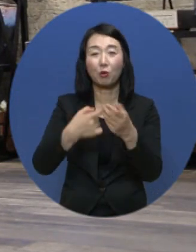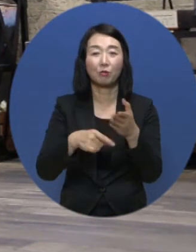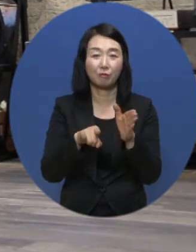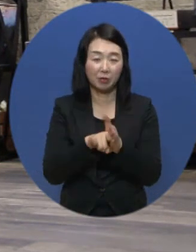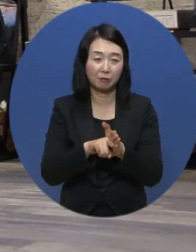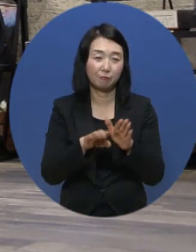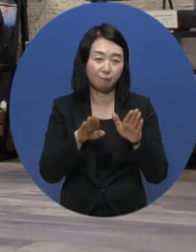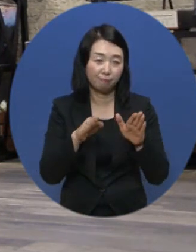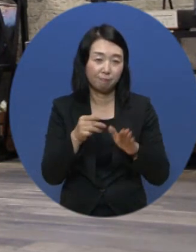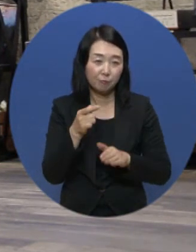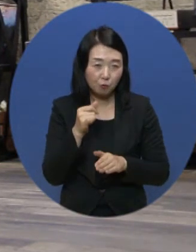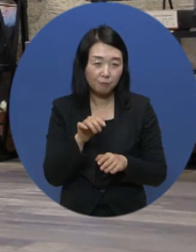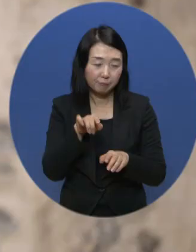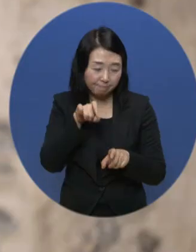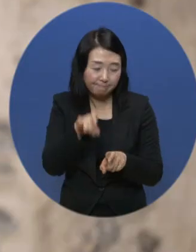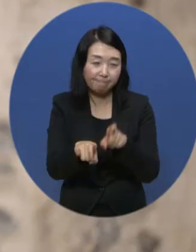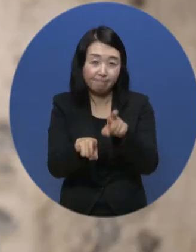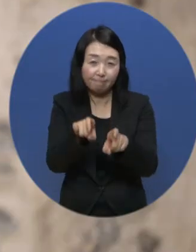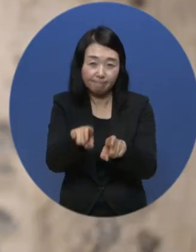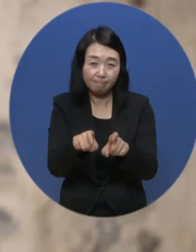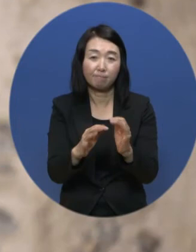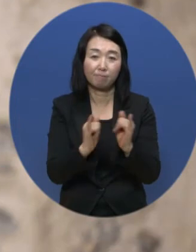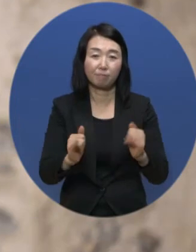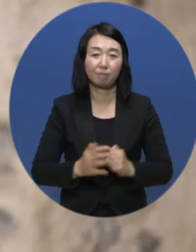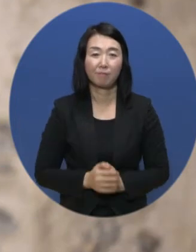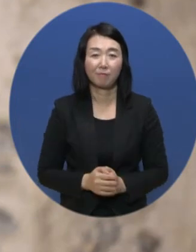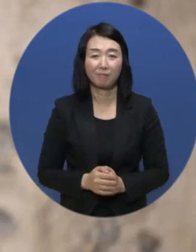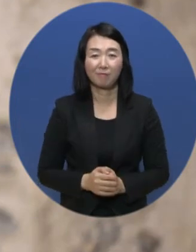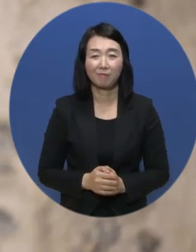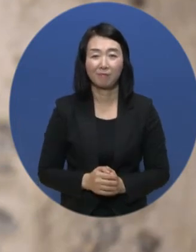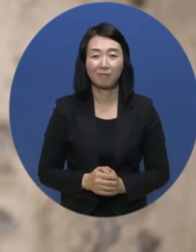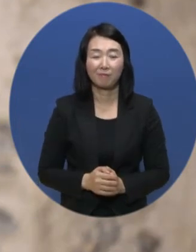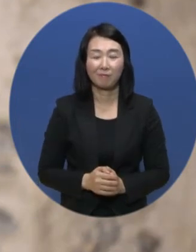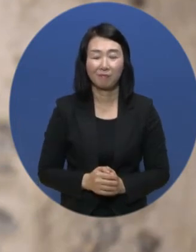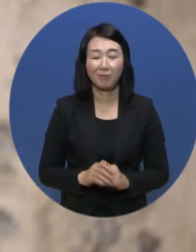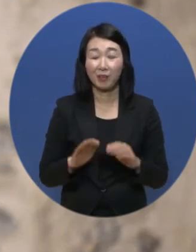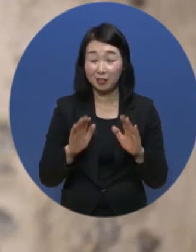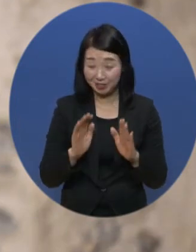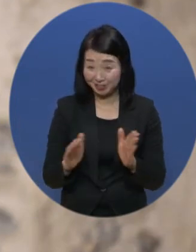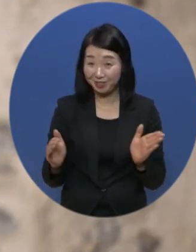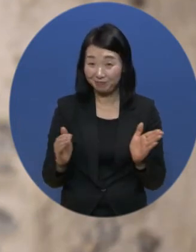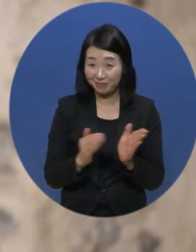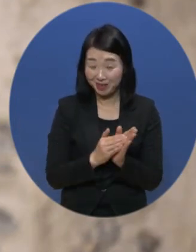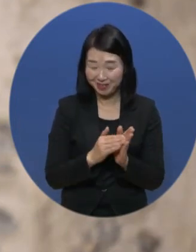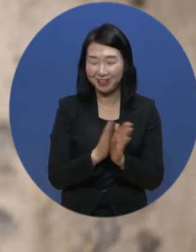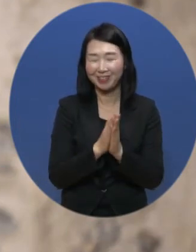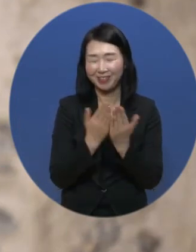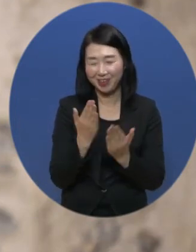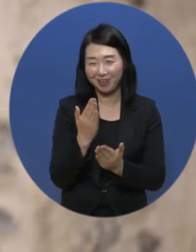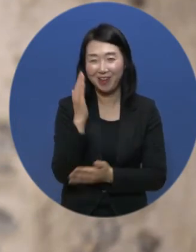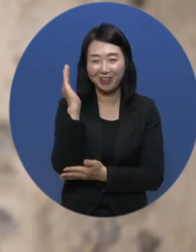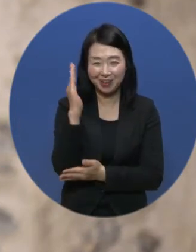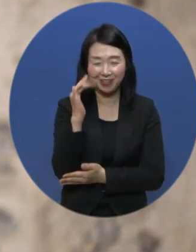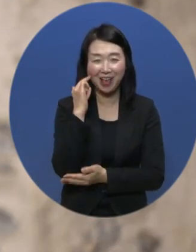전진해 나가는 사람들입니다. 지금까지 책과 강연으로 아름다운 세상을